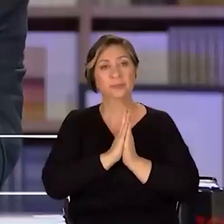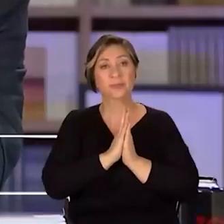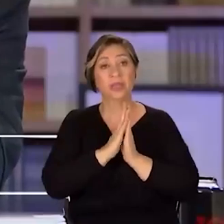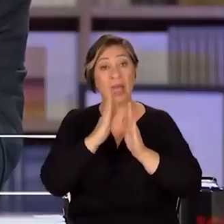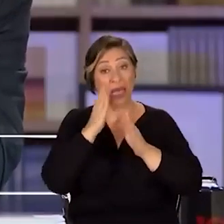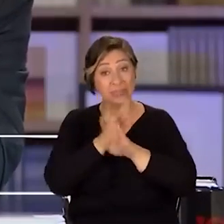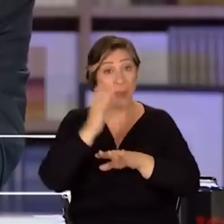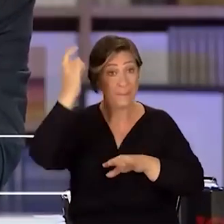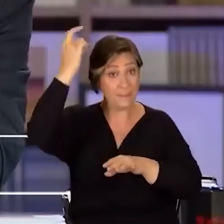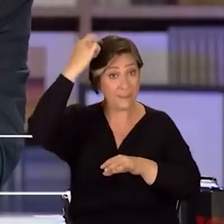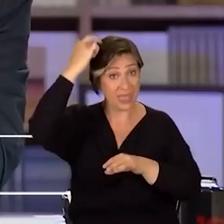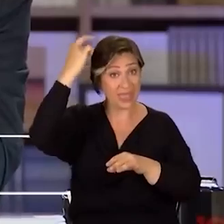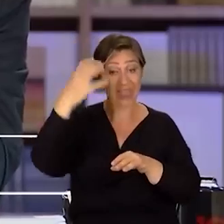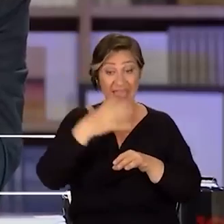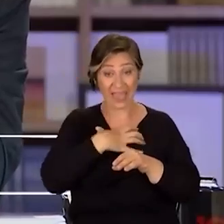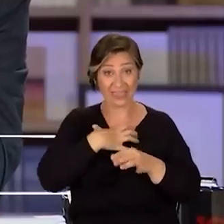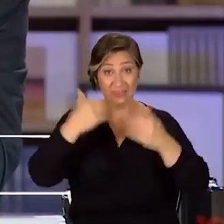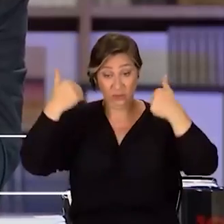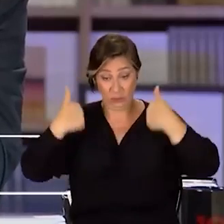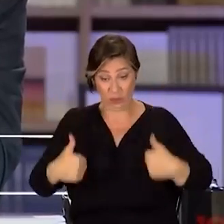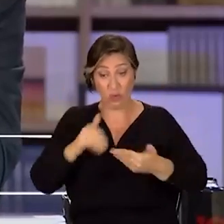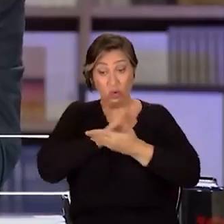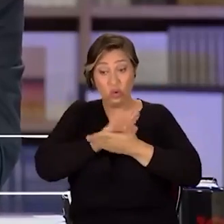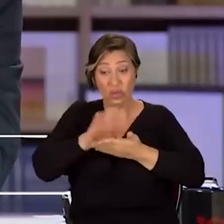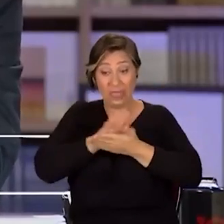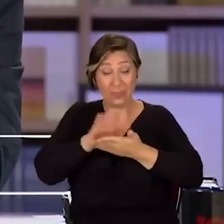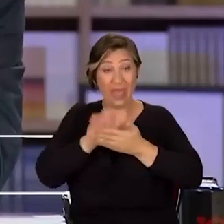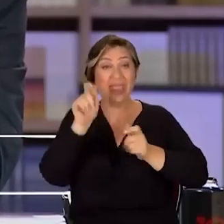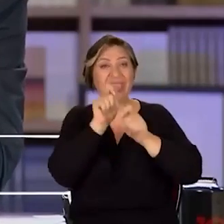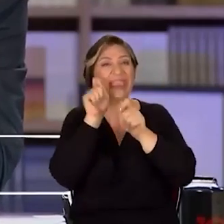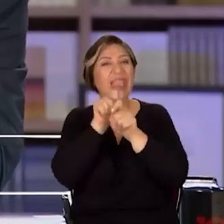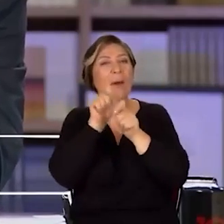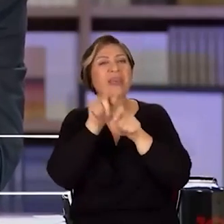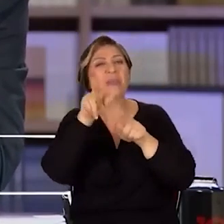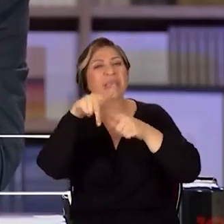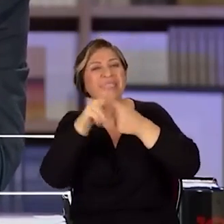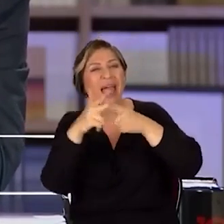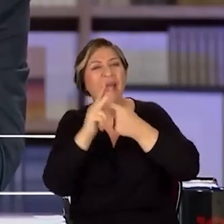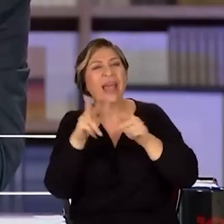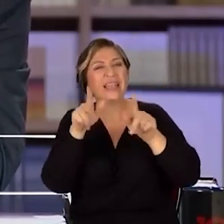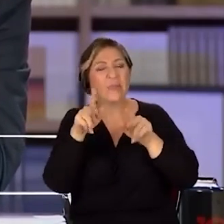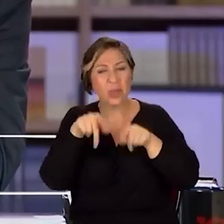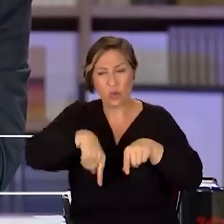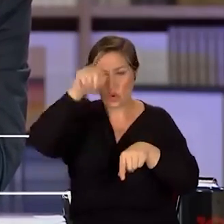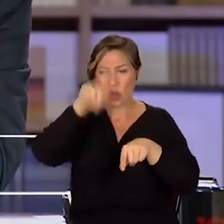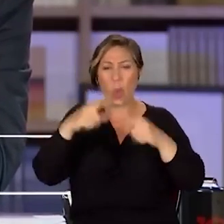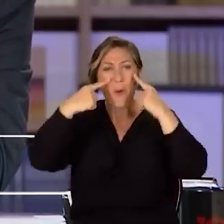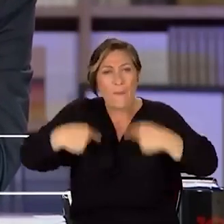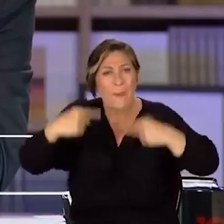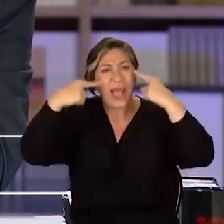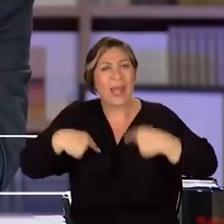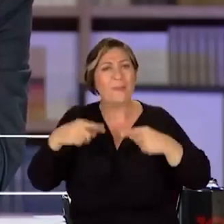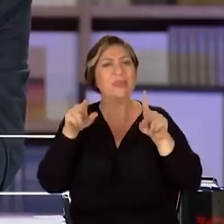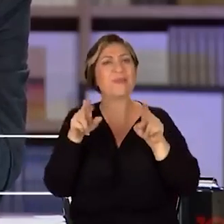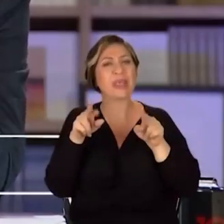beynin kendisini ve vücudu tabii. Onarmak için tabii. Aldığı bir bakım mı, bir aynen. Servise mi giriyor? Günlük bakıma giriyoruz her bakıma gün.